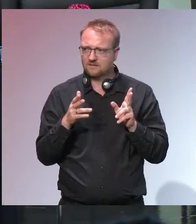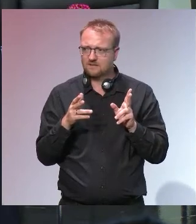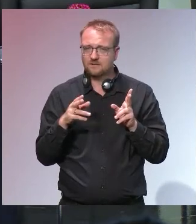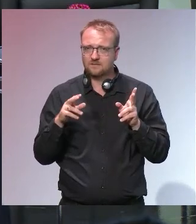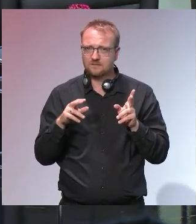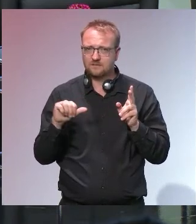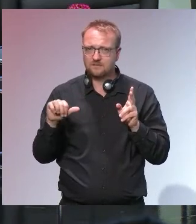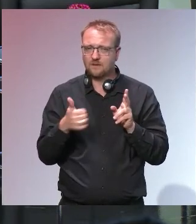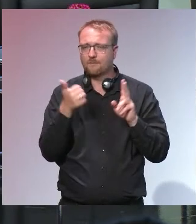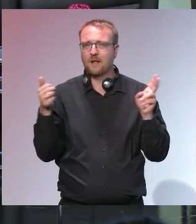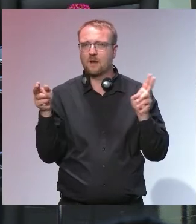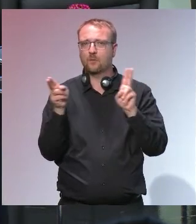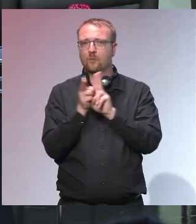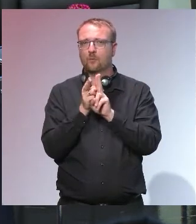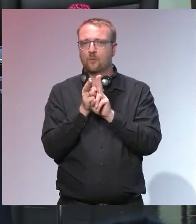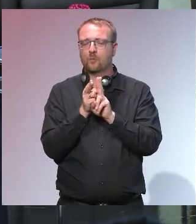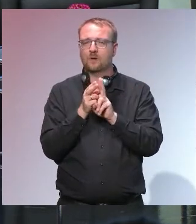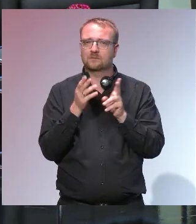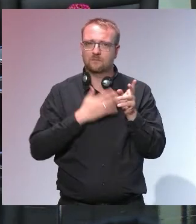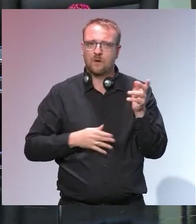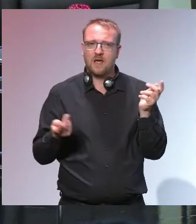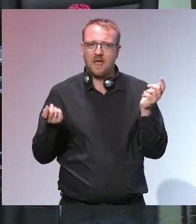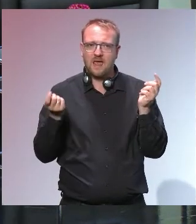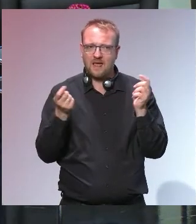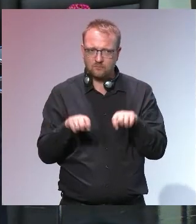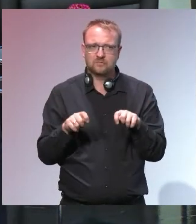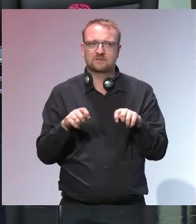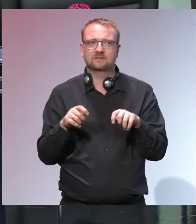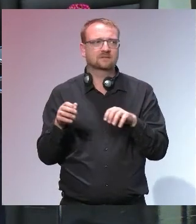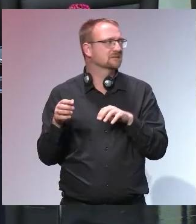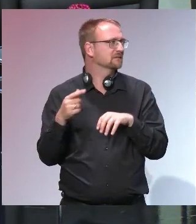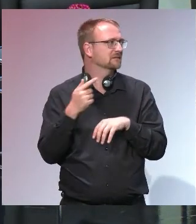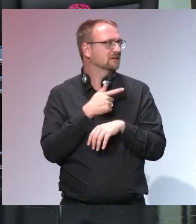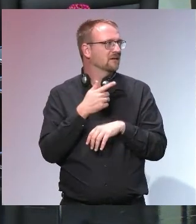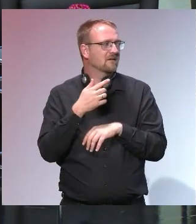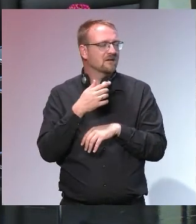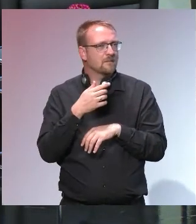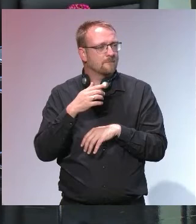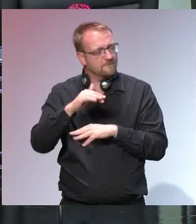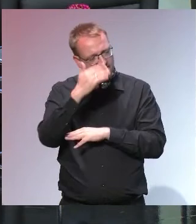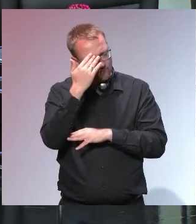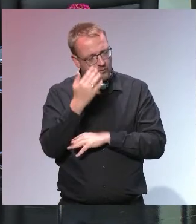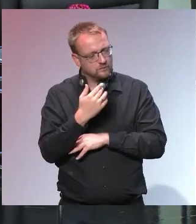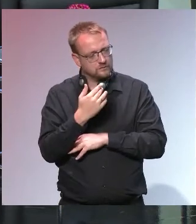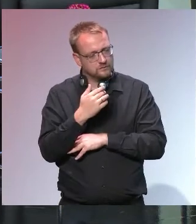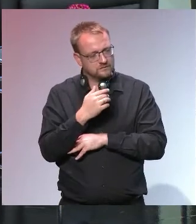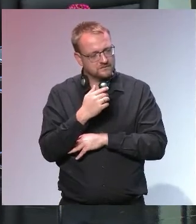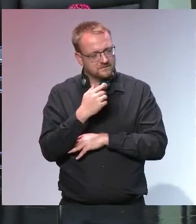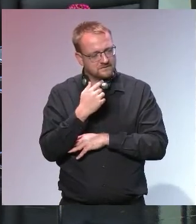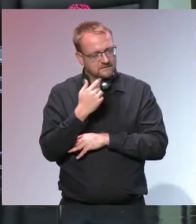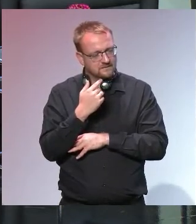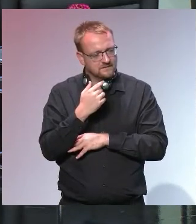noch ganz kurz abschließend. Sie haben, Frau Holl, ganz bewusst auf die